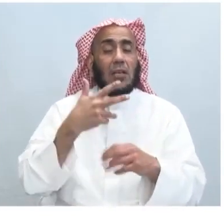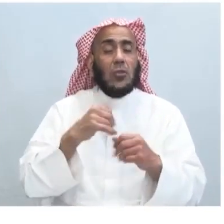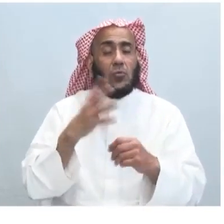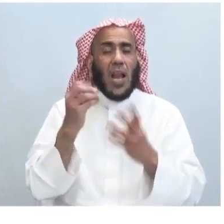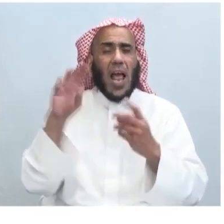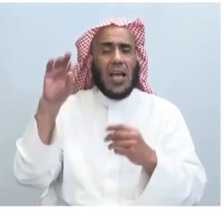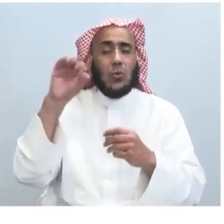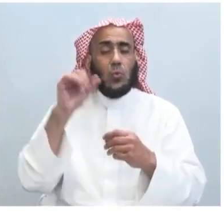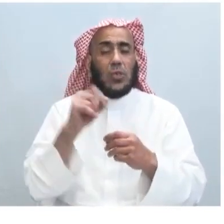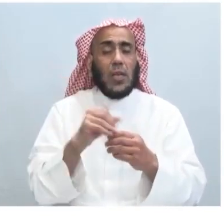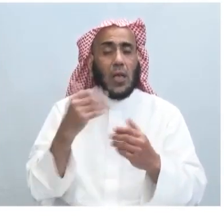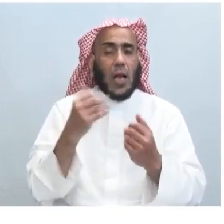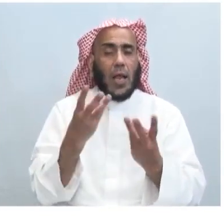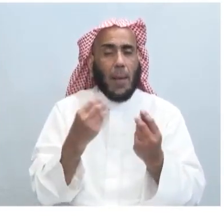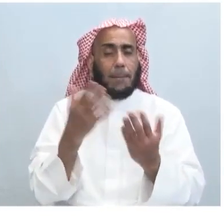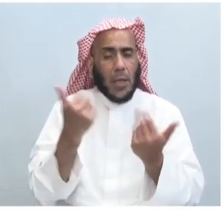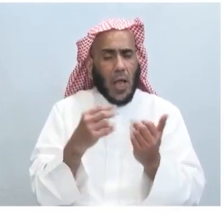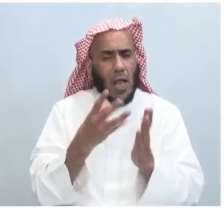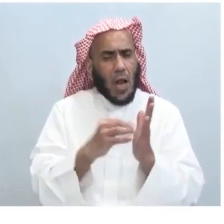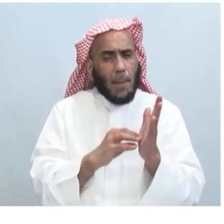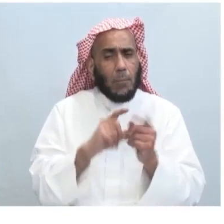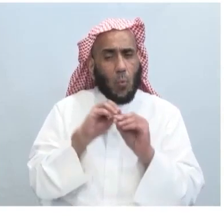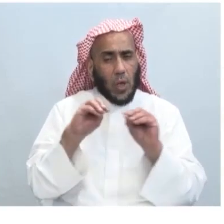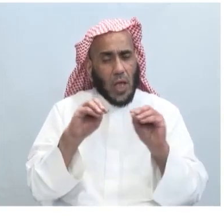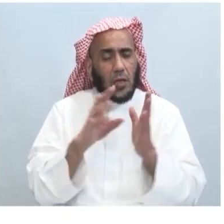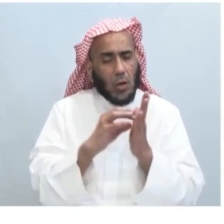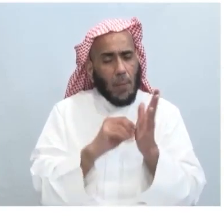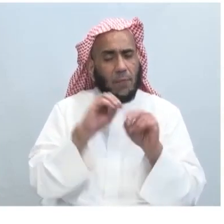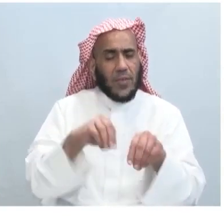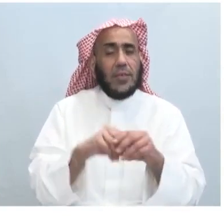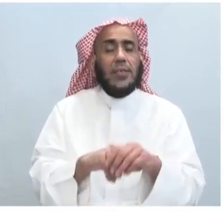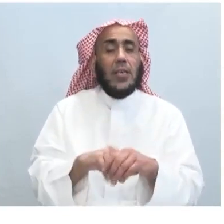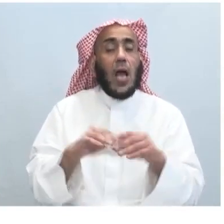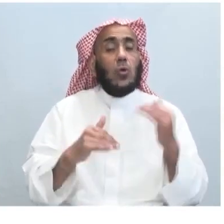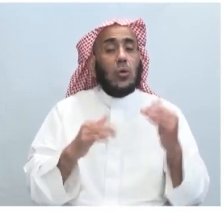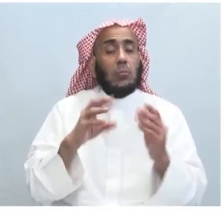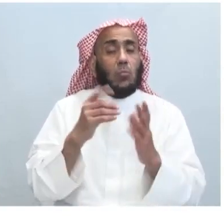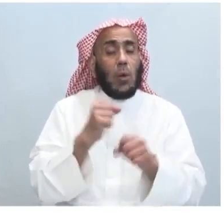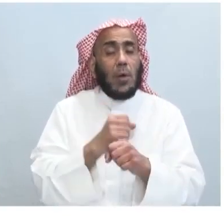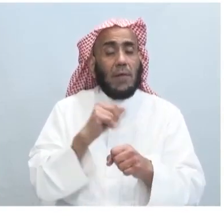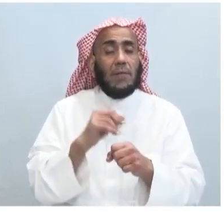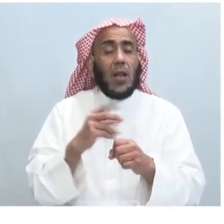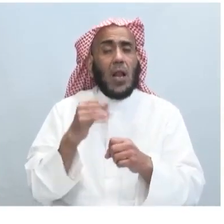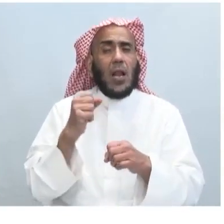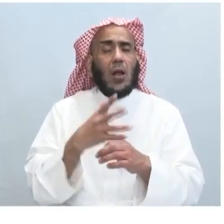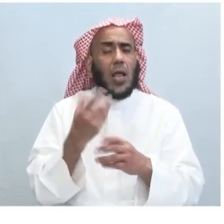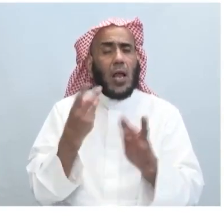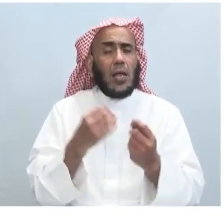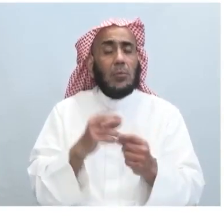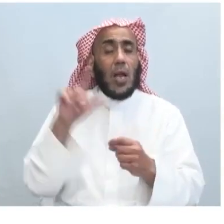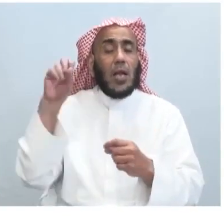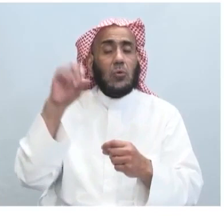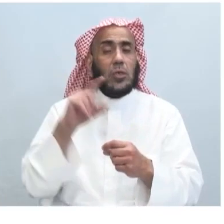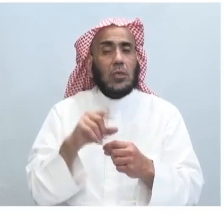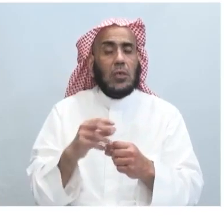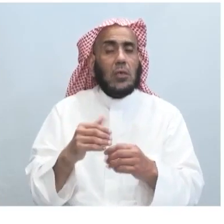اعطاك القيم اعطاك القيم اذا هل يوجد معاملات فقط في الهيدروجين اين هي قيمه الهيدروجين